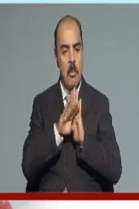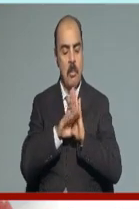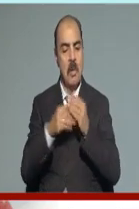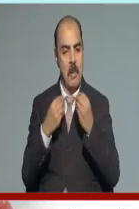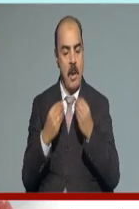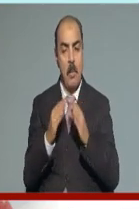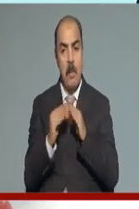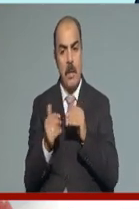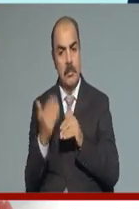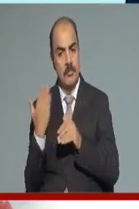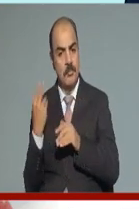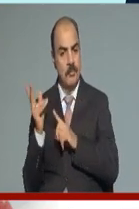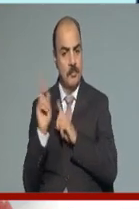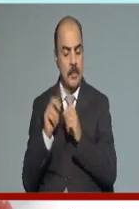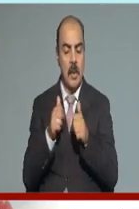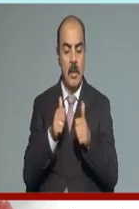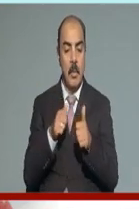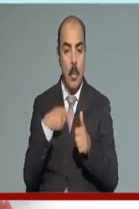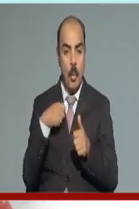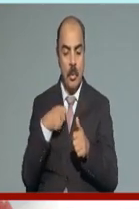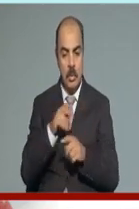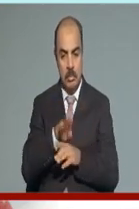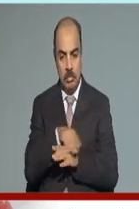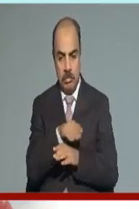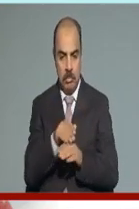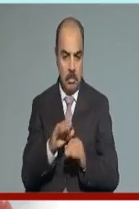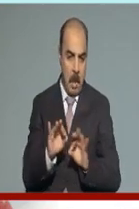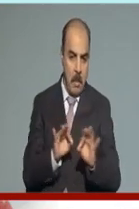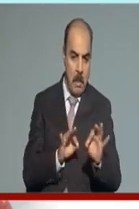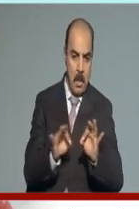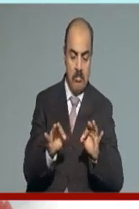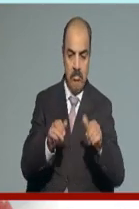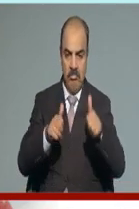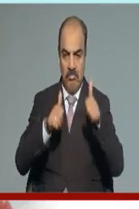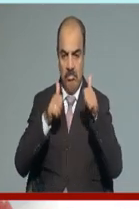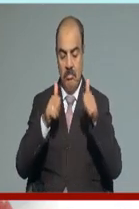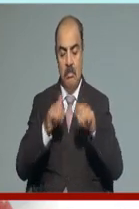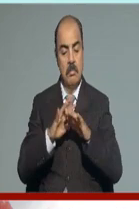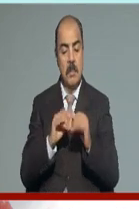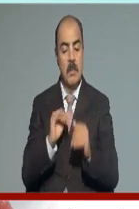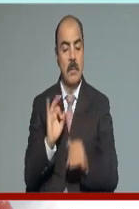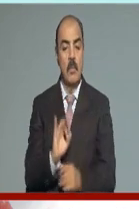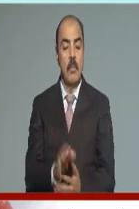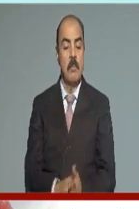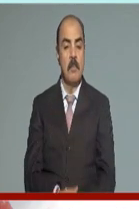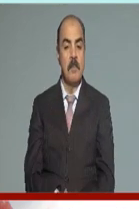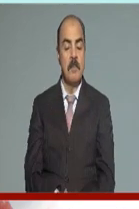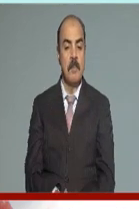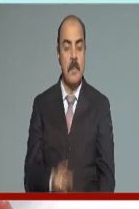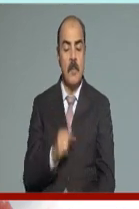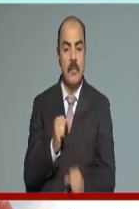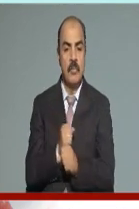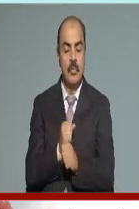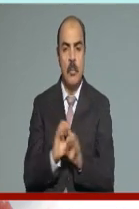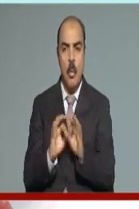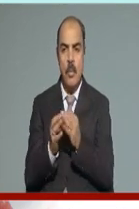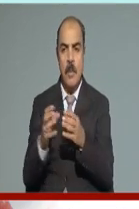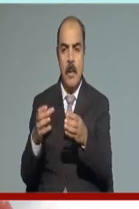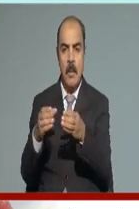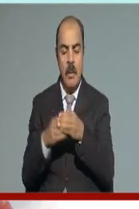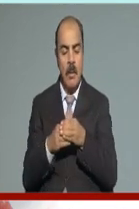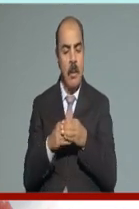يعني وزاره التخطيط حاضره فيه في كل القطاعات اليوم اعمال هذا المؤتمر